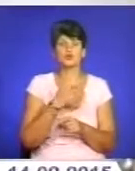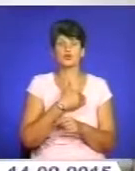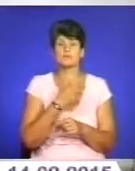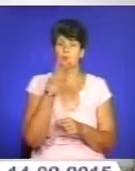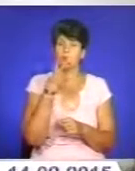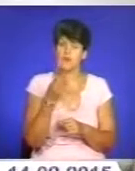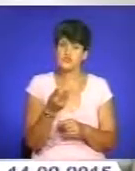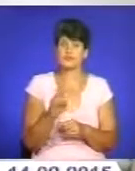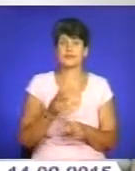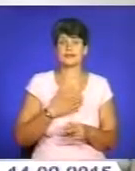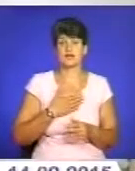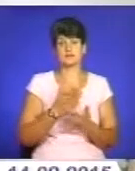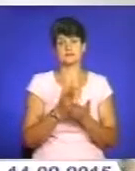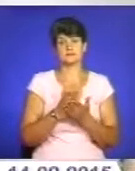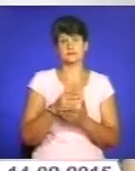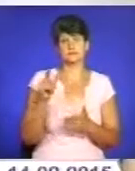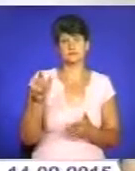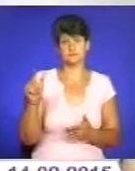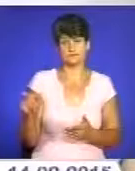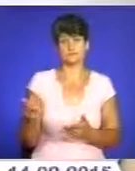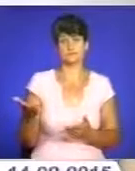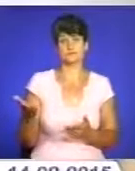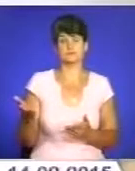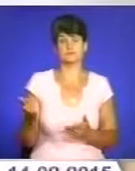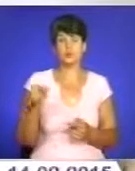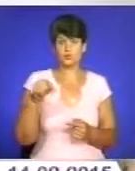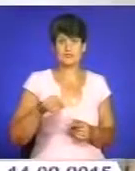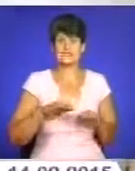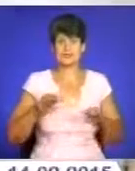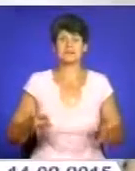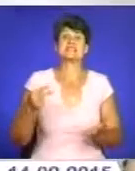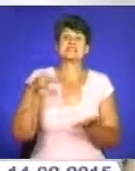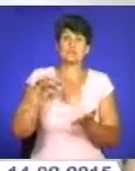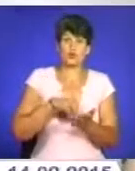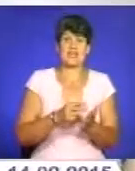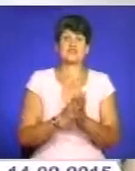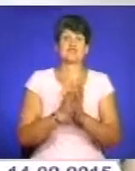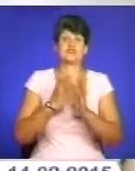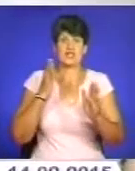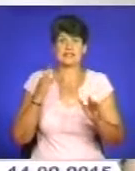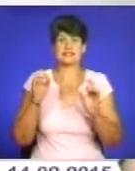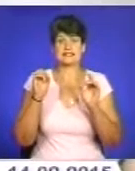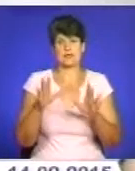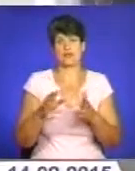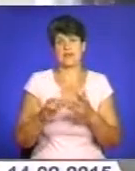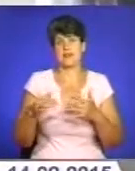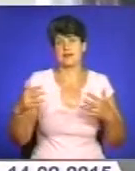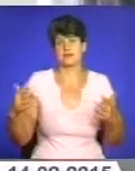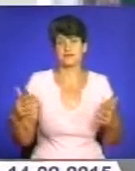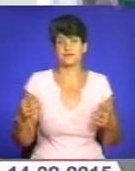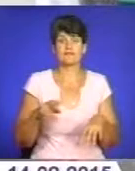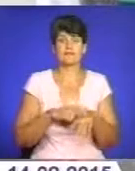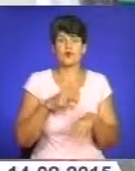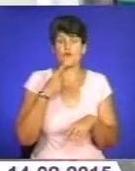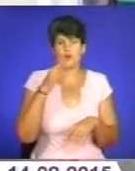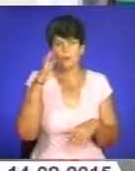наші чиновники, так звані, тут з дітьми стоять в тій самій черзі і здають ті самі аналізи. Лікарі кажуть, що